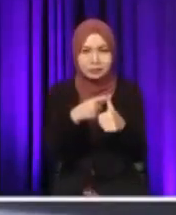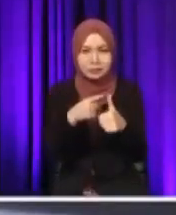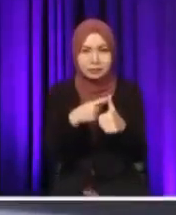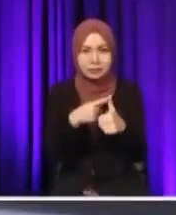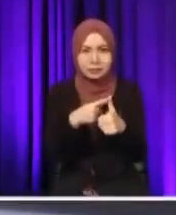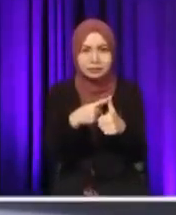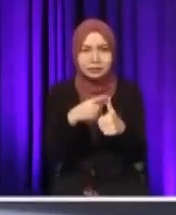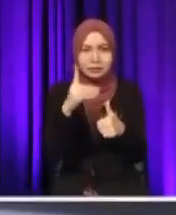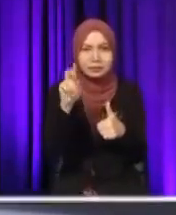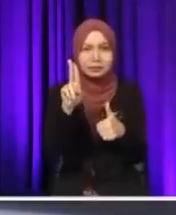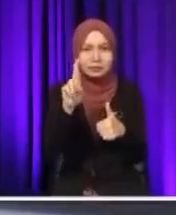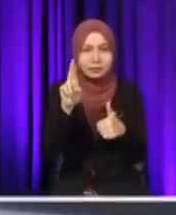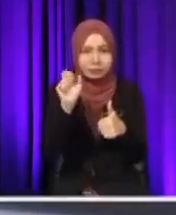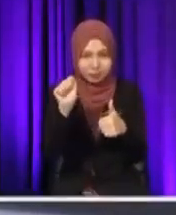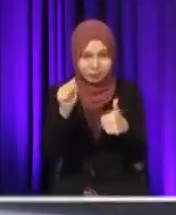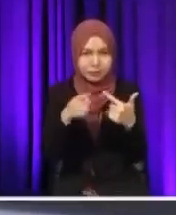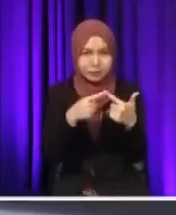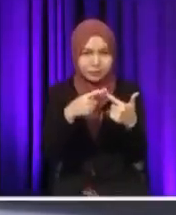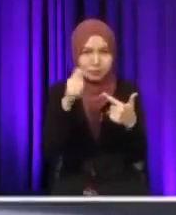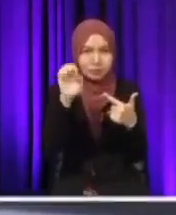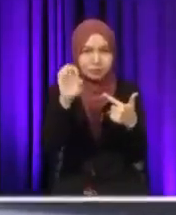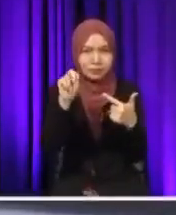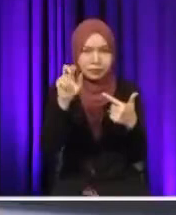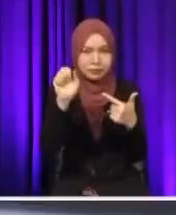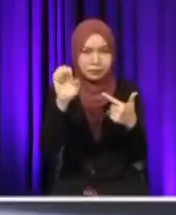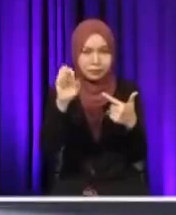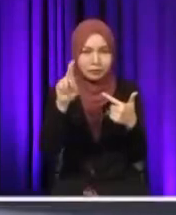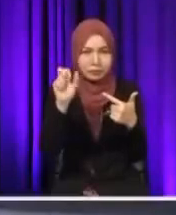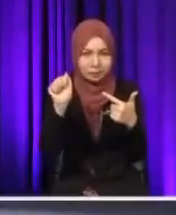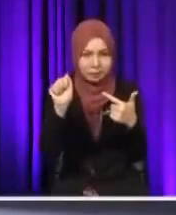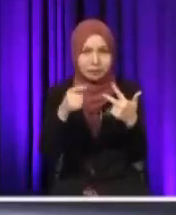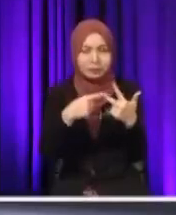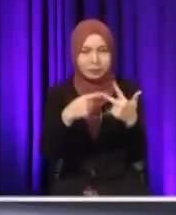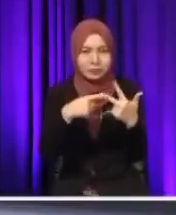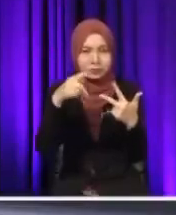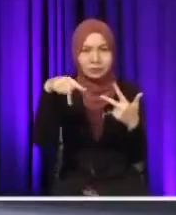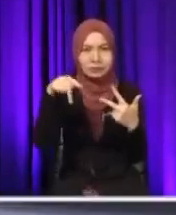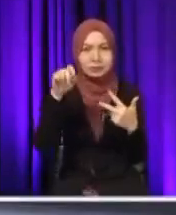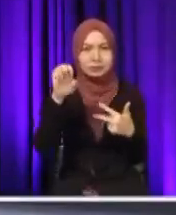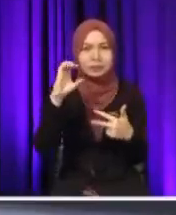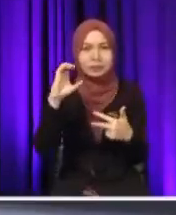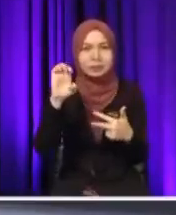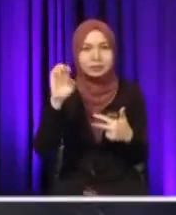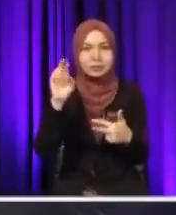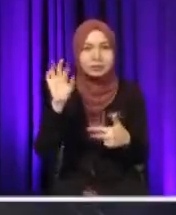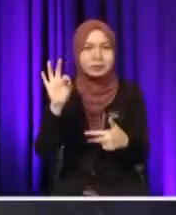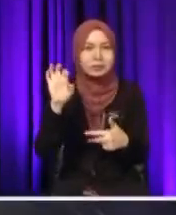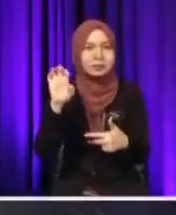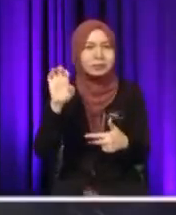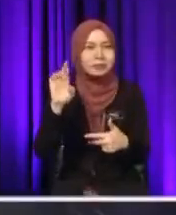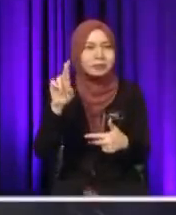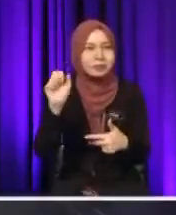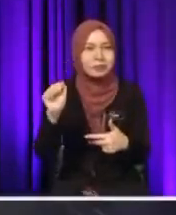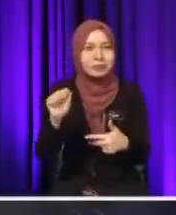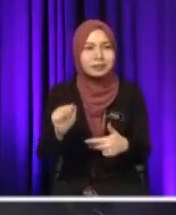Dura. Tenera. Tenera. Dan Piscifera. Piscifera. Okey. Hebat. Boleh saya hebat. Cikgu datang ke